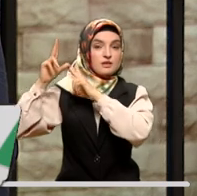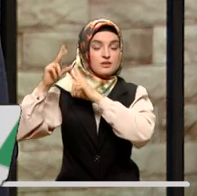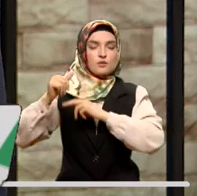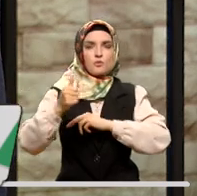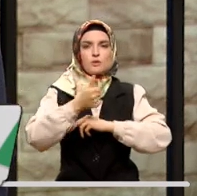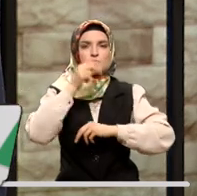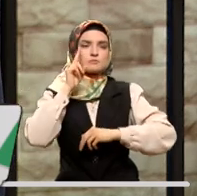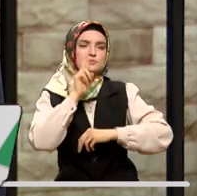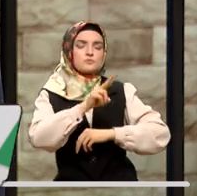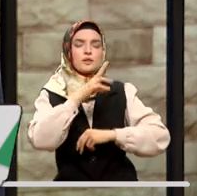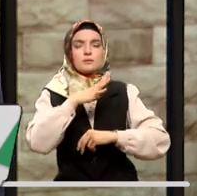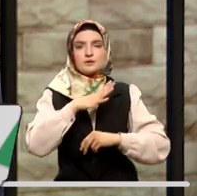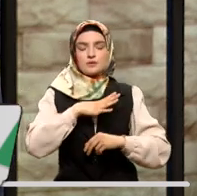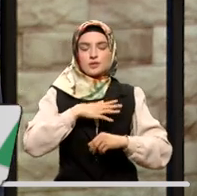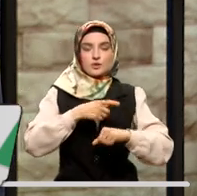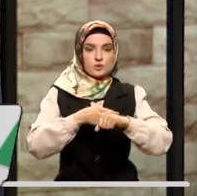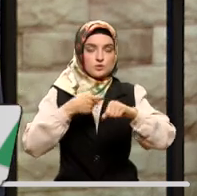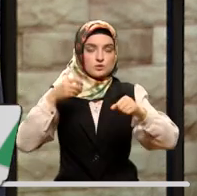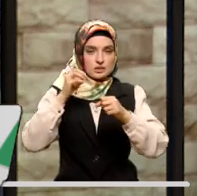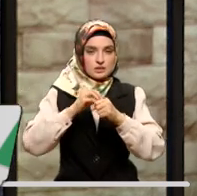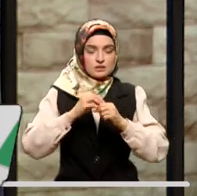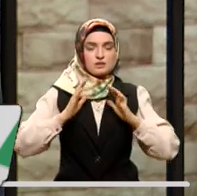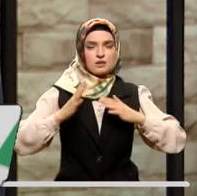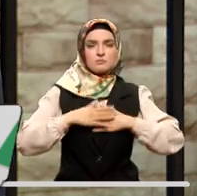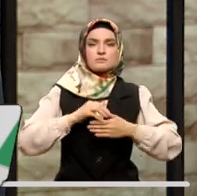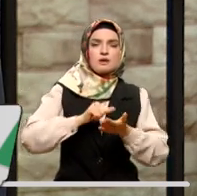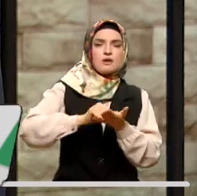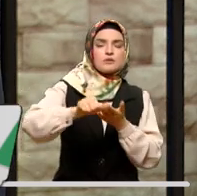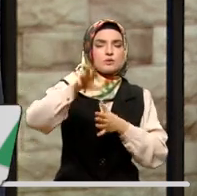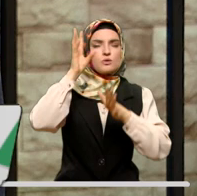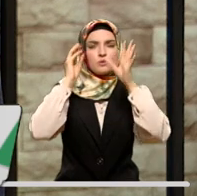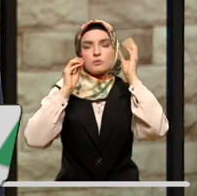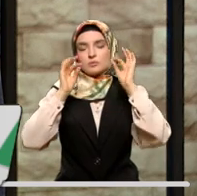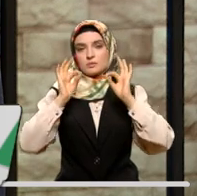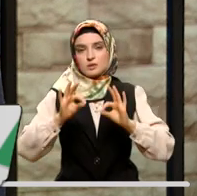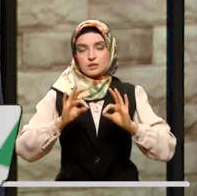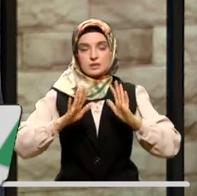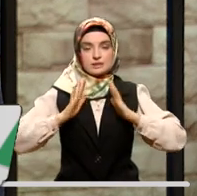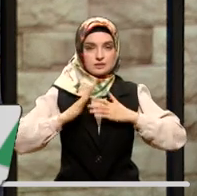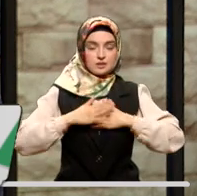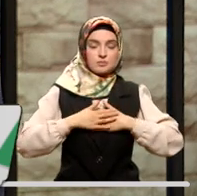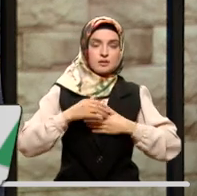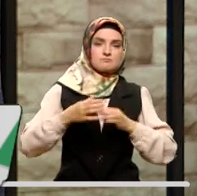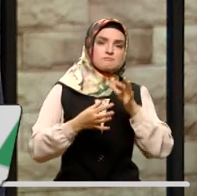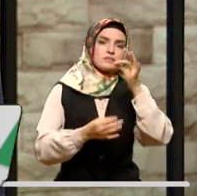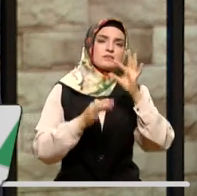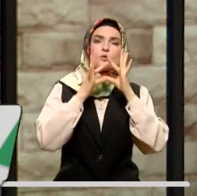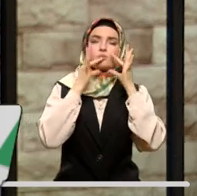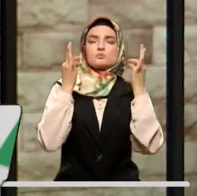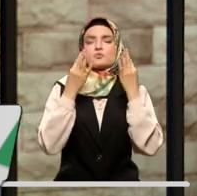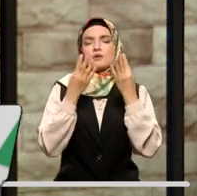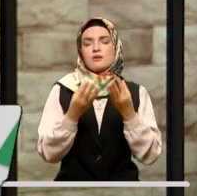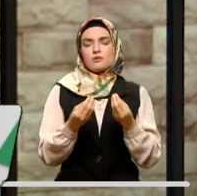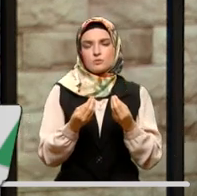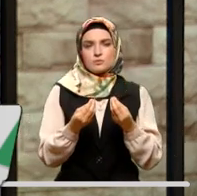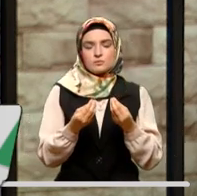gösterirdi. Süreç içerisinde biz namazın zaten her şeyini öğrenmeye başladık. Çünkü namaz gerçekten insanı mutlu eden bir şey. Çocukken de